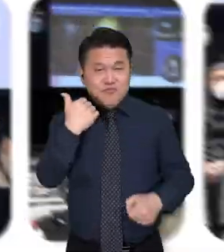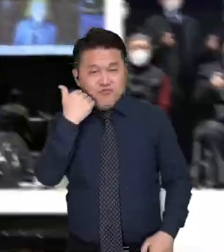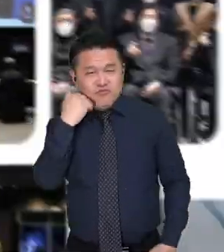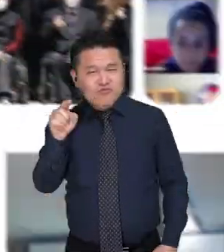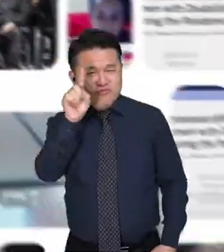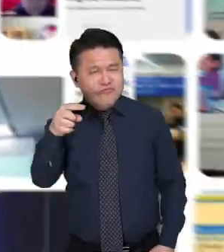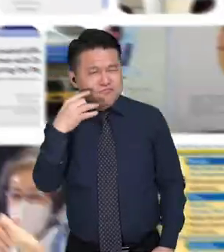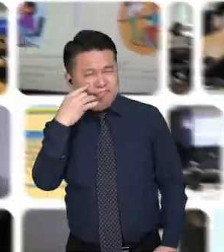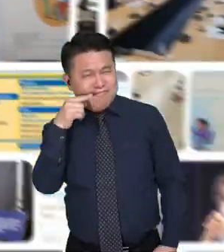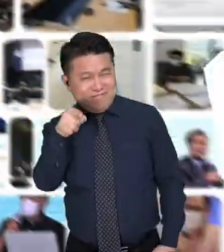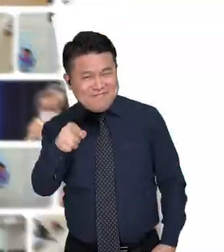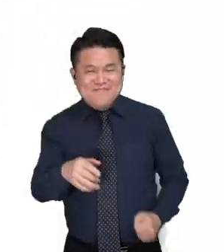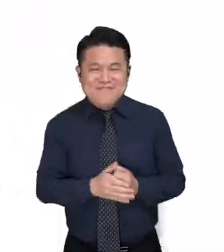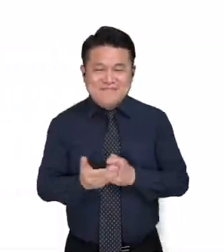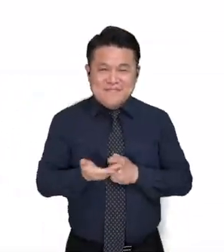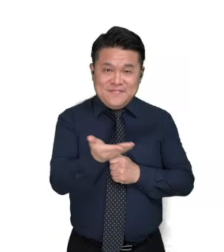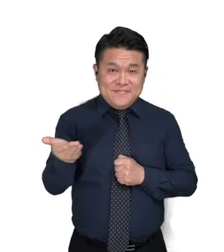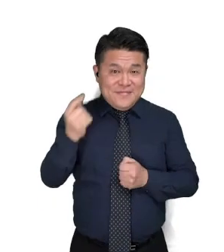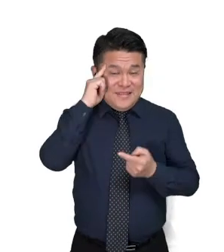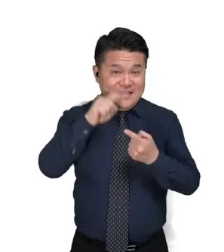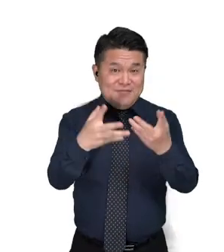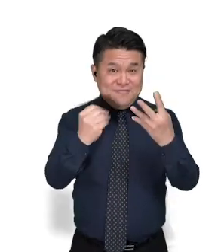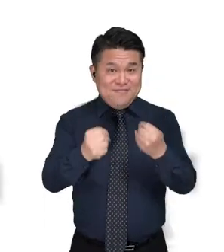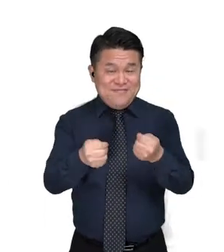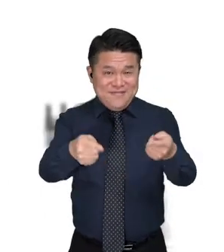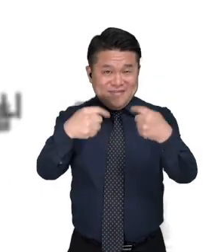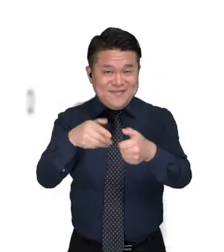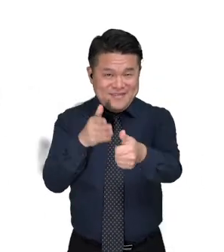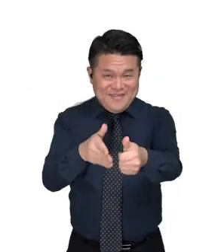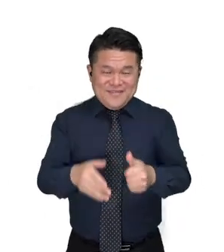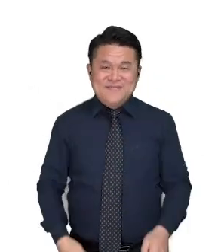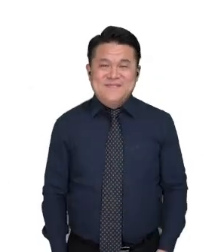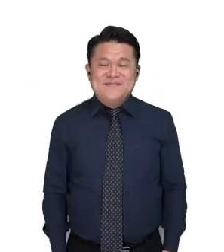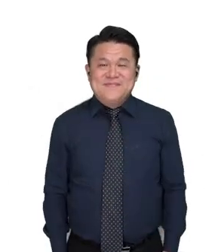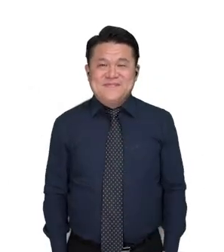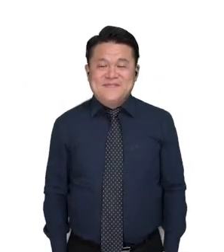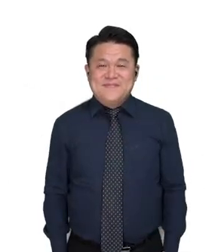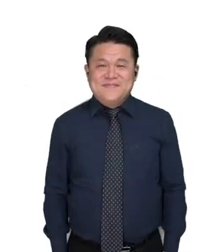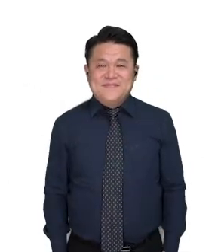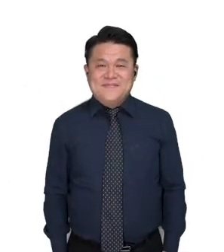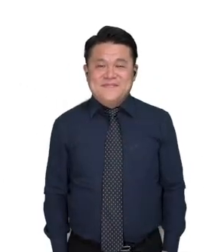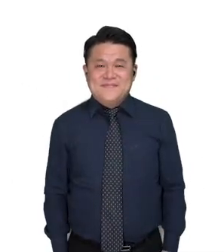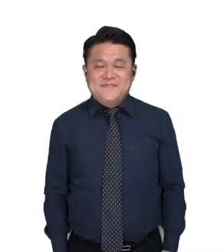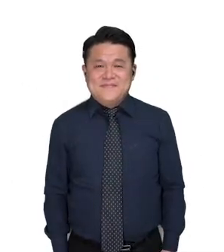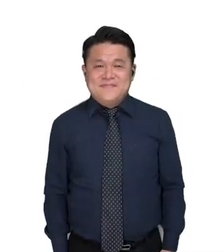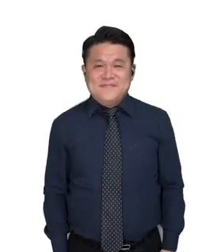될지 궁금하네요. 여러분의 많은 관심 부탁드립니다.